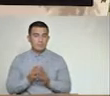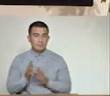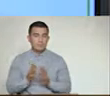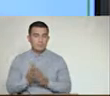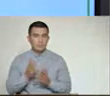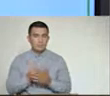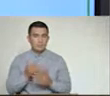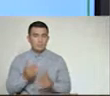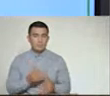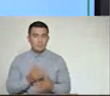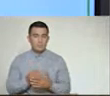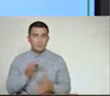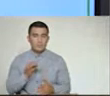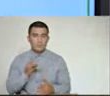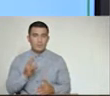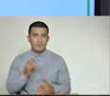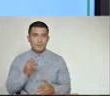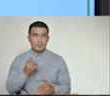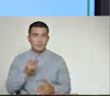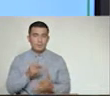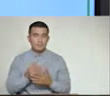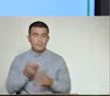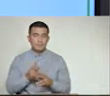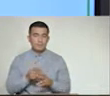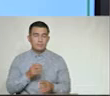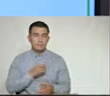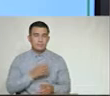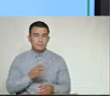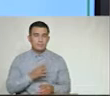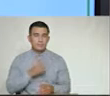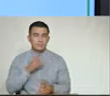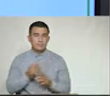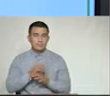yashaydi. Infuzoriyalar tanasi kipriklar bilan qoplangan